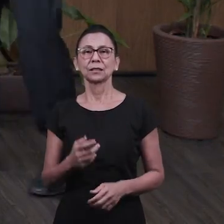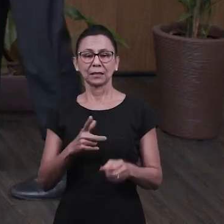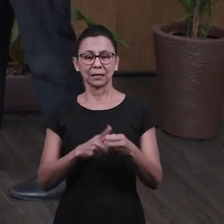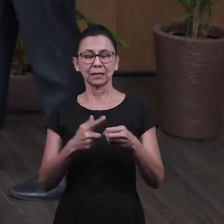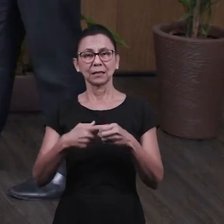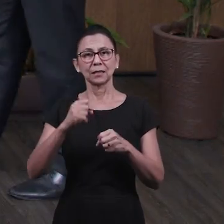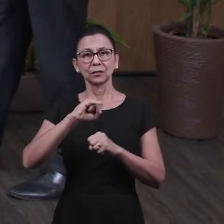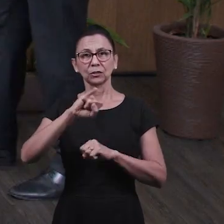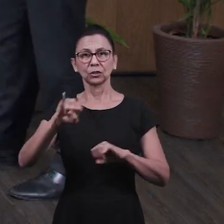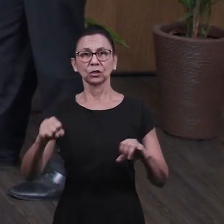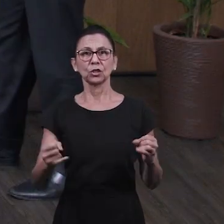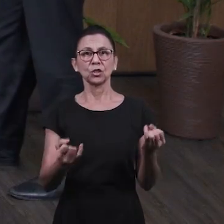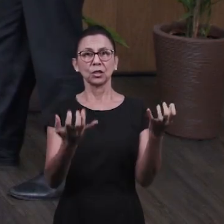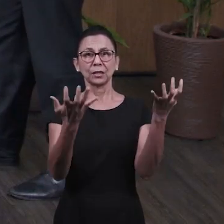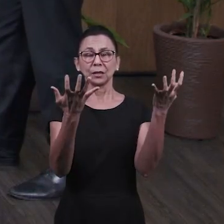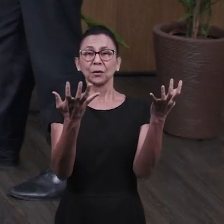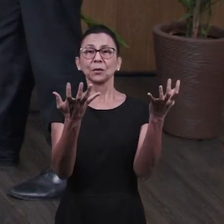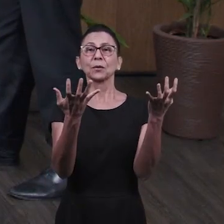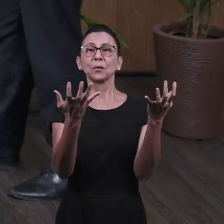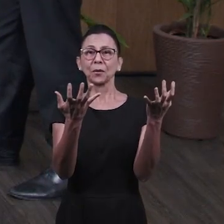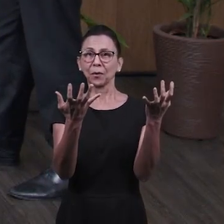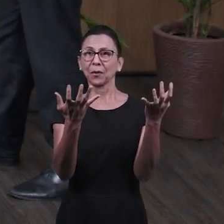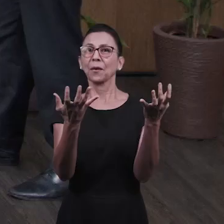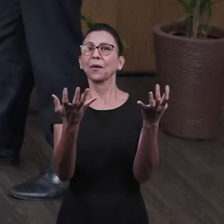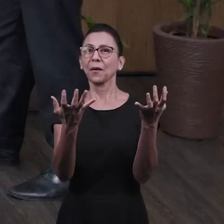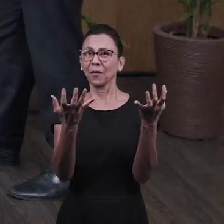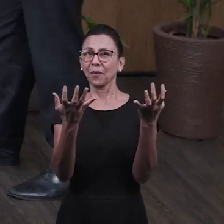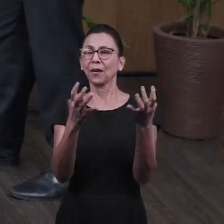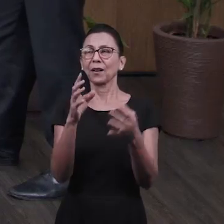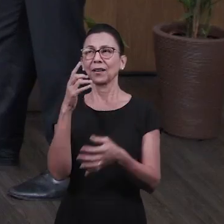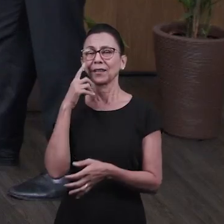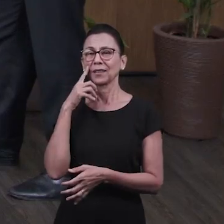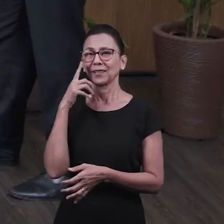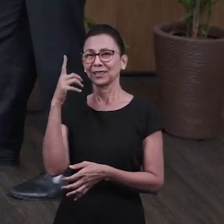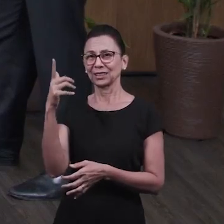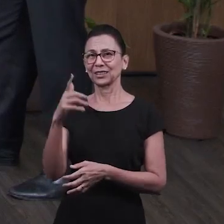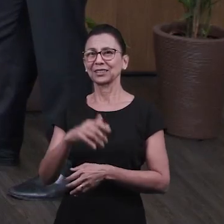dans la ville de Jéricho, que d'ailleurs,